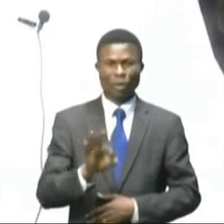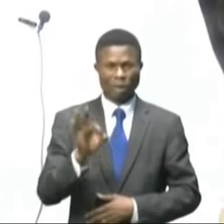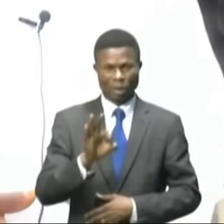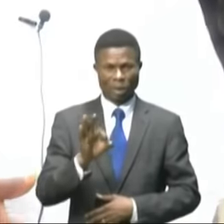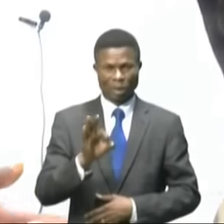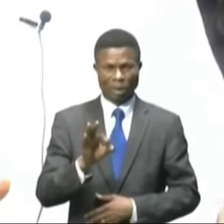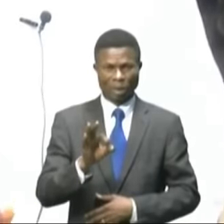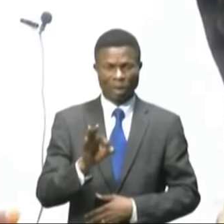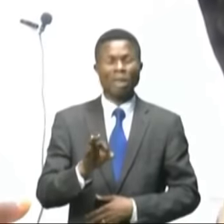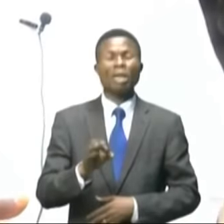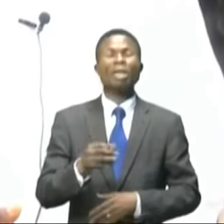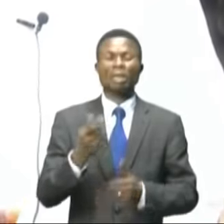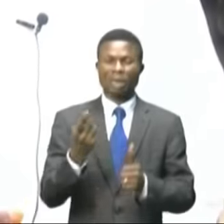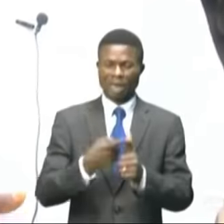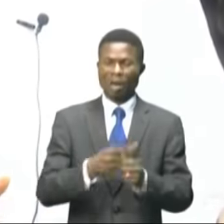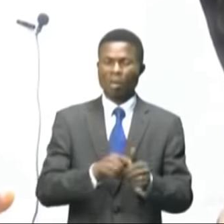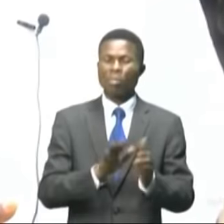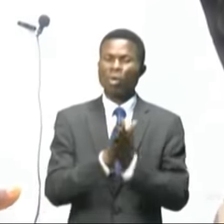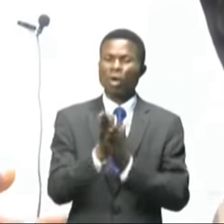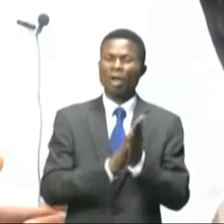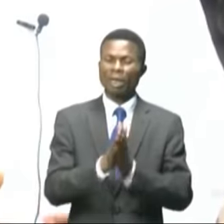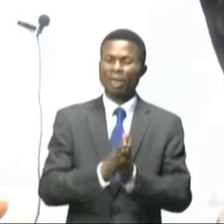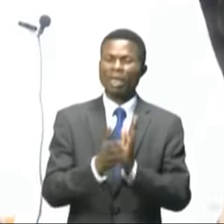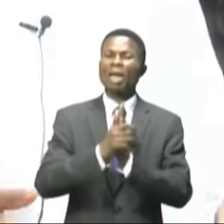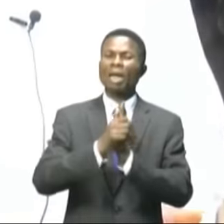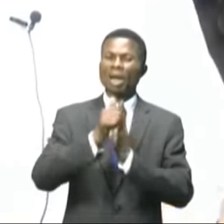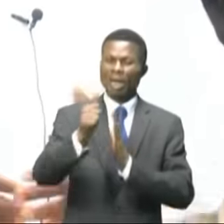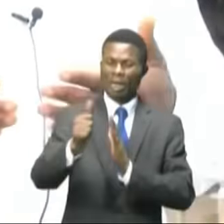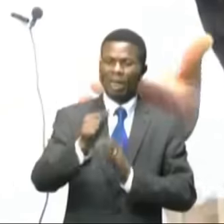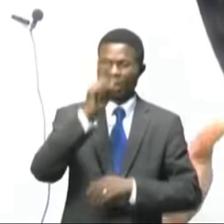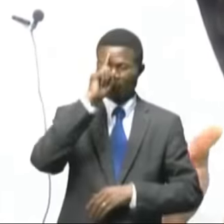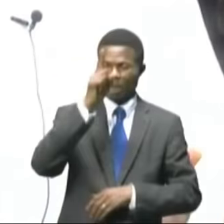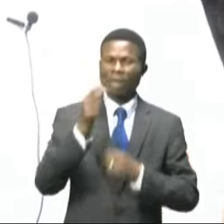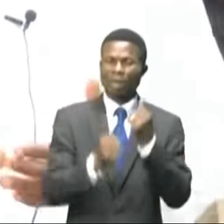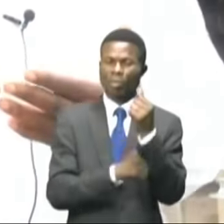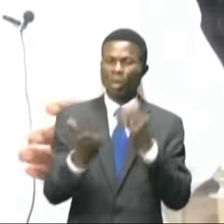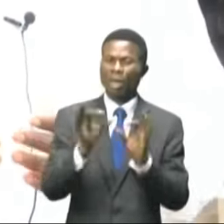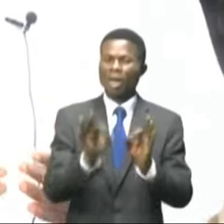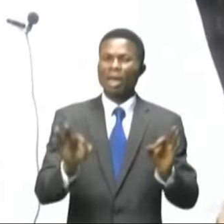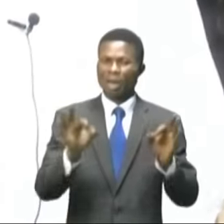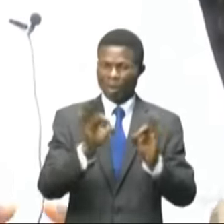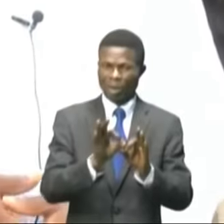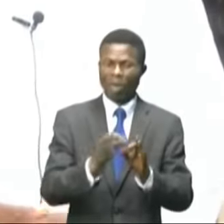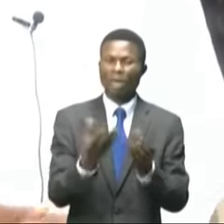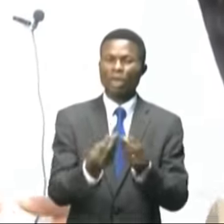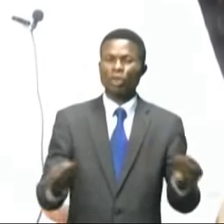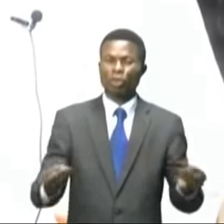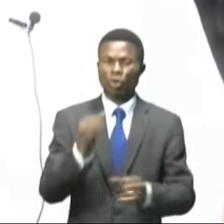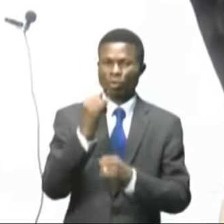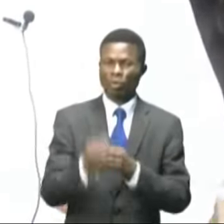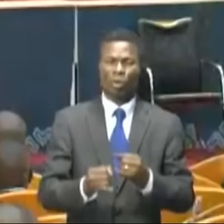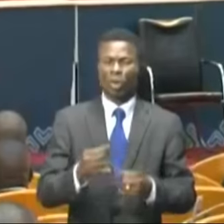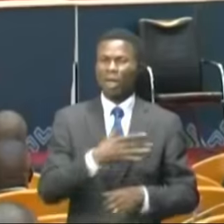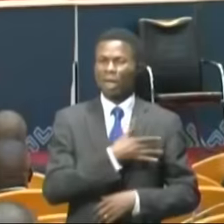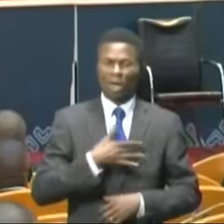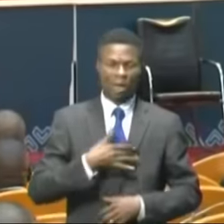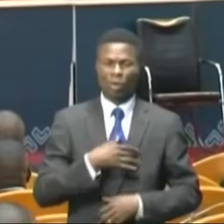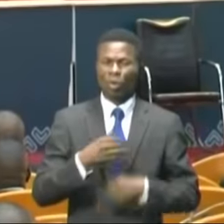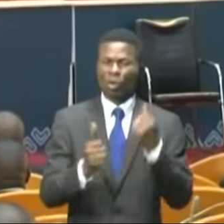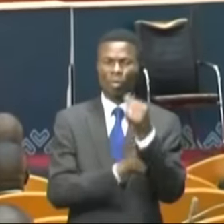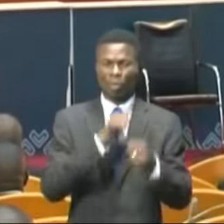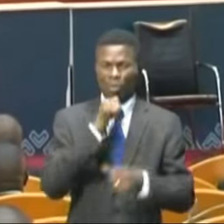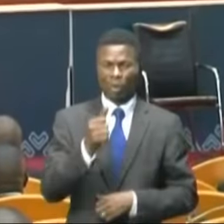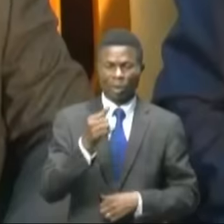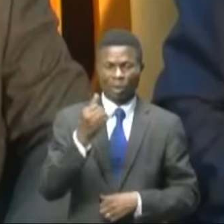dépend de la capacité intellectuelle d'une personne à une autre. Ce qui est important, c'est le résultat et non les noms. Sur cette